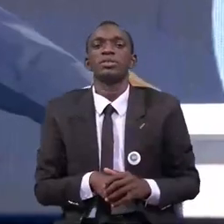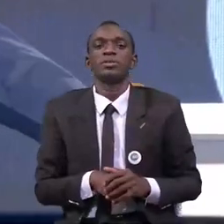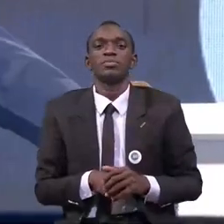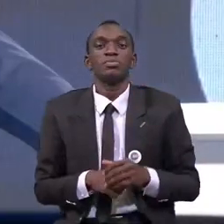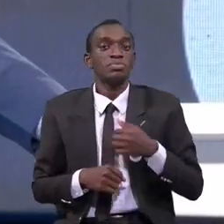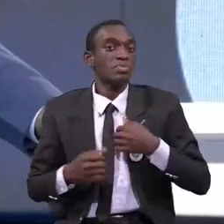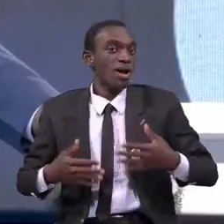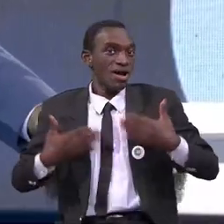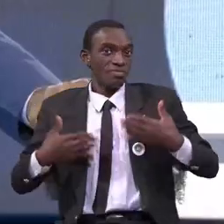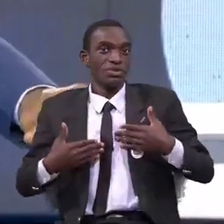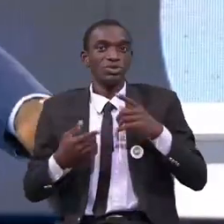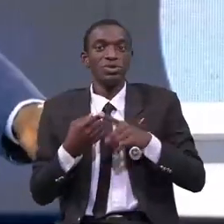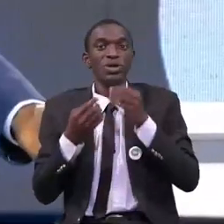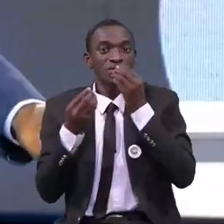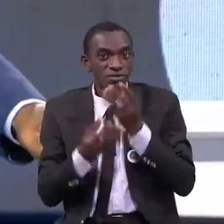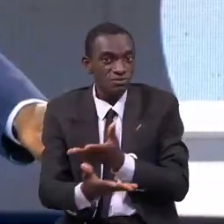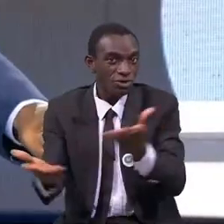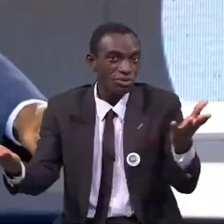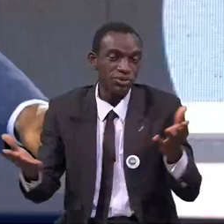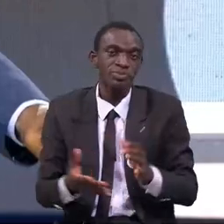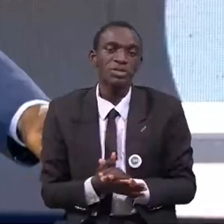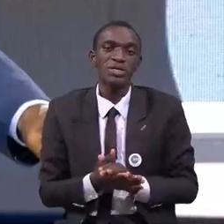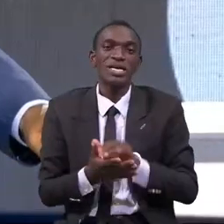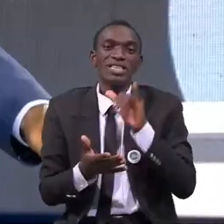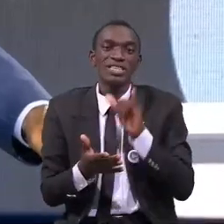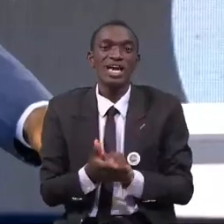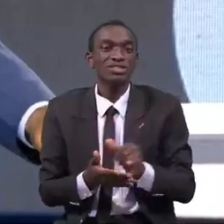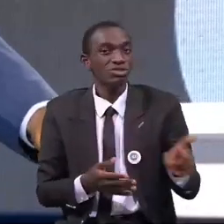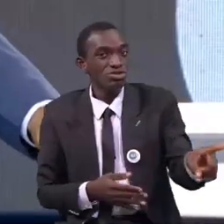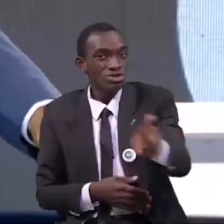divine je suis heureux de vous faire savoir